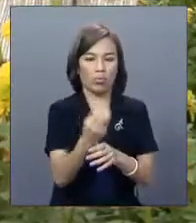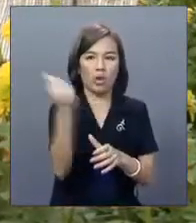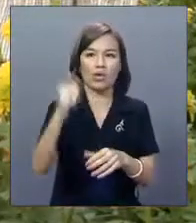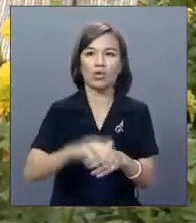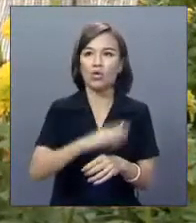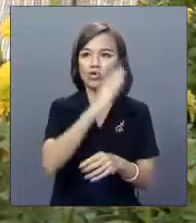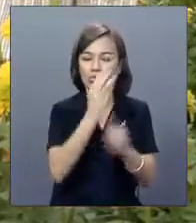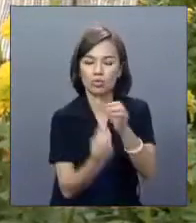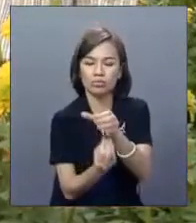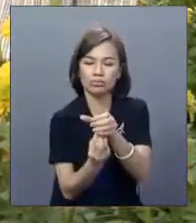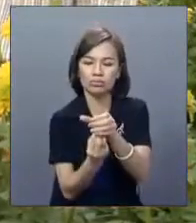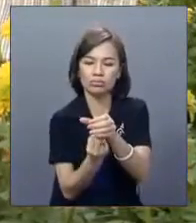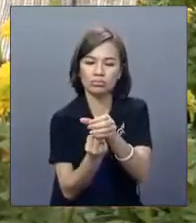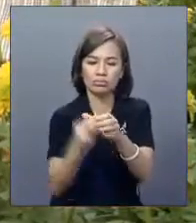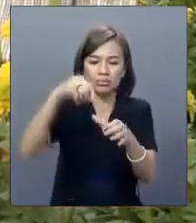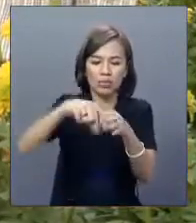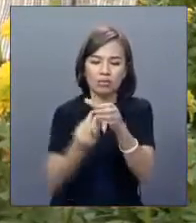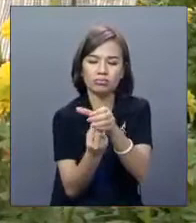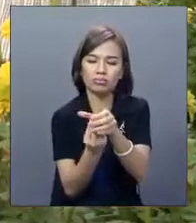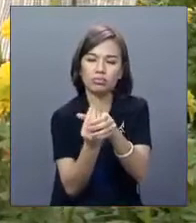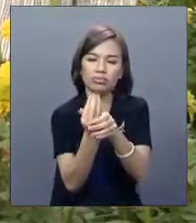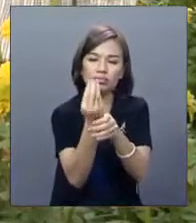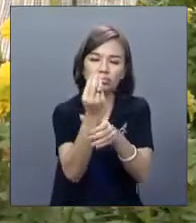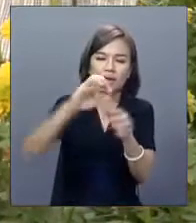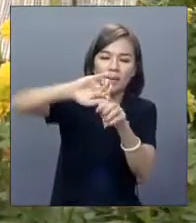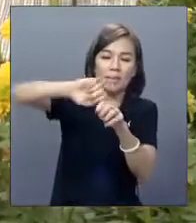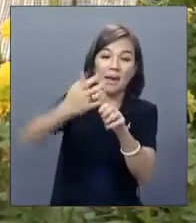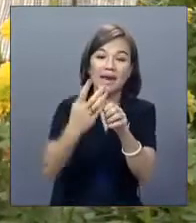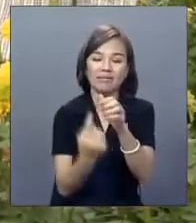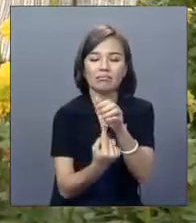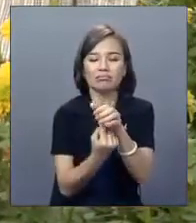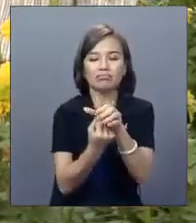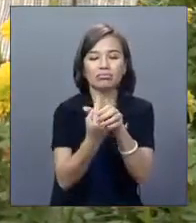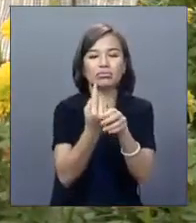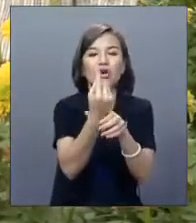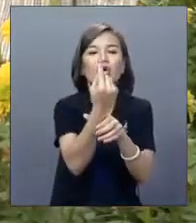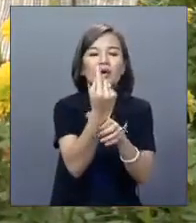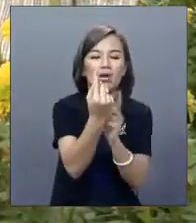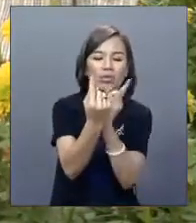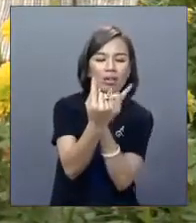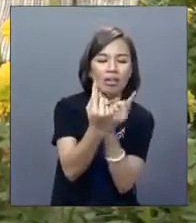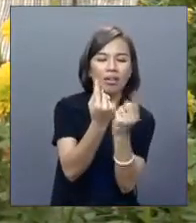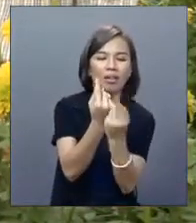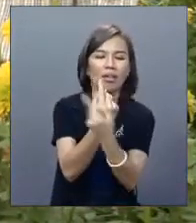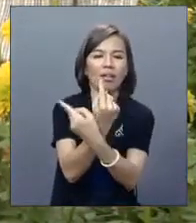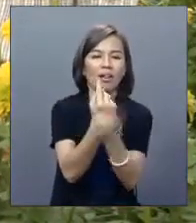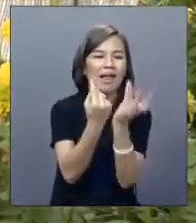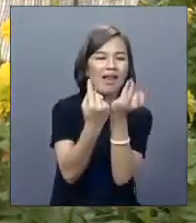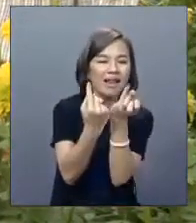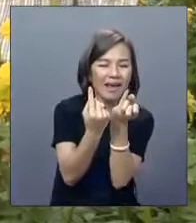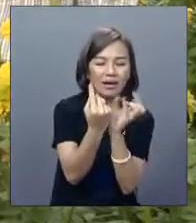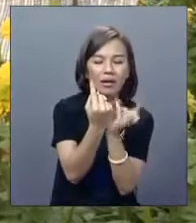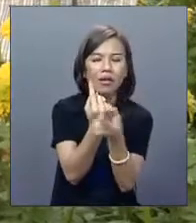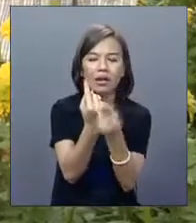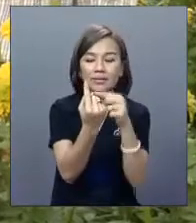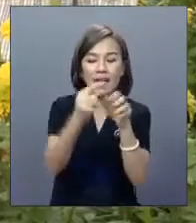ป็นดอกใหญ่ดอกเดียวแล้วก็ดอกตามมันจะเป็นดอกเล็กแต่ถ้าเด็ดยอด